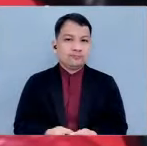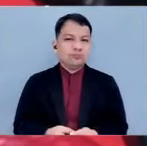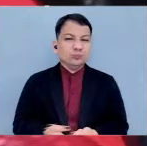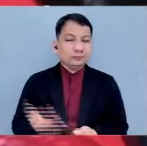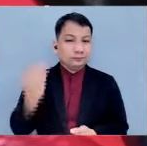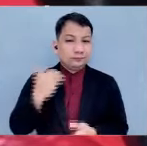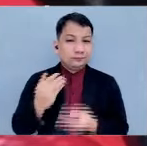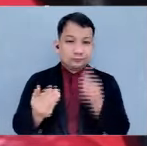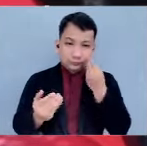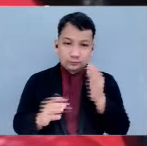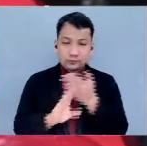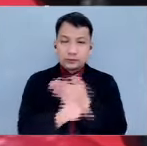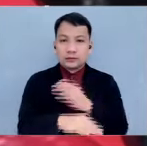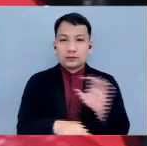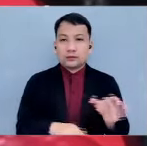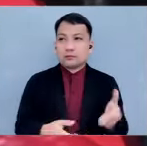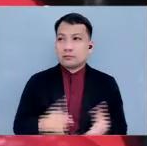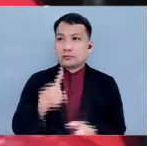Taxi